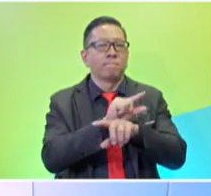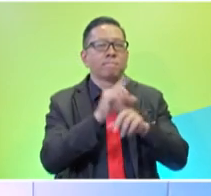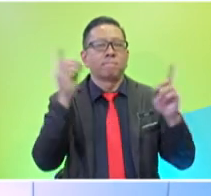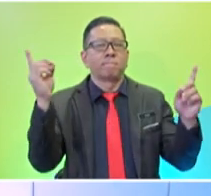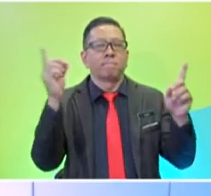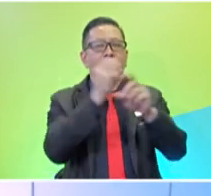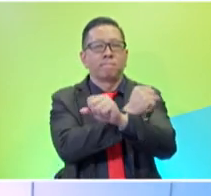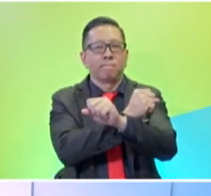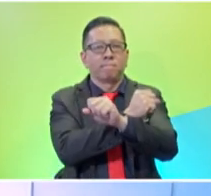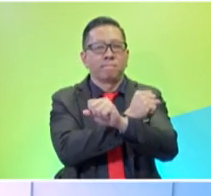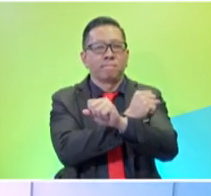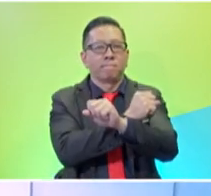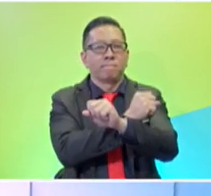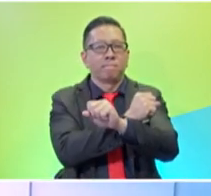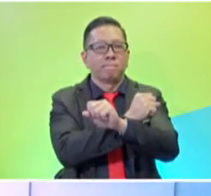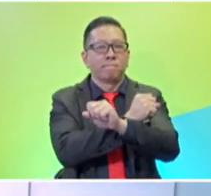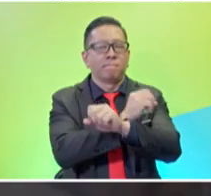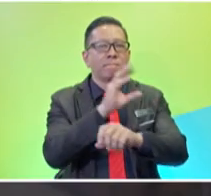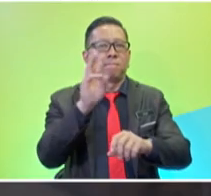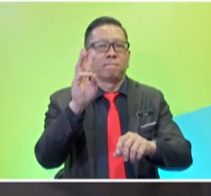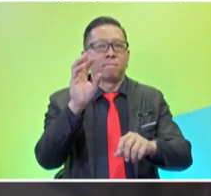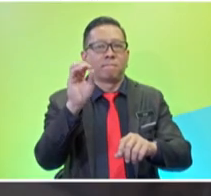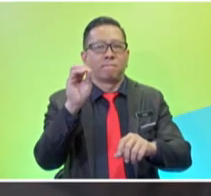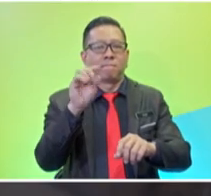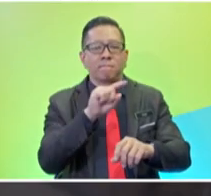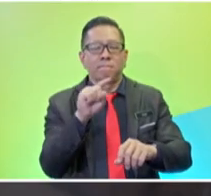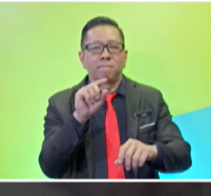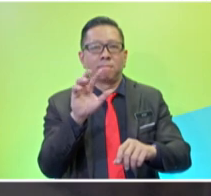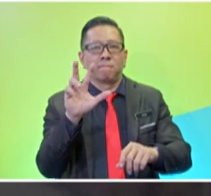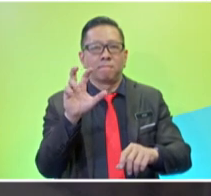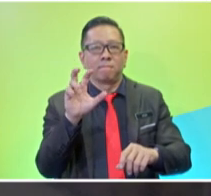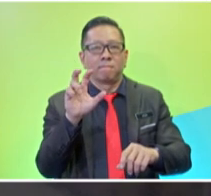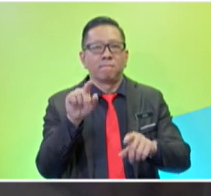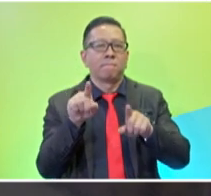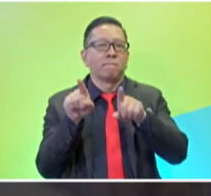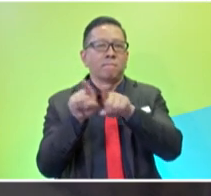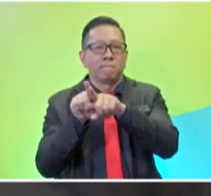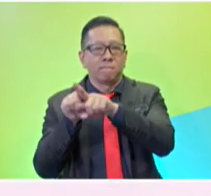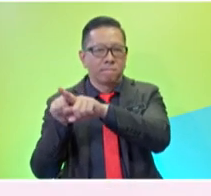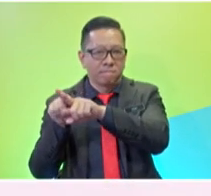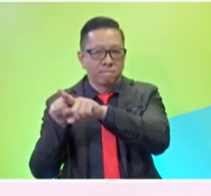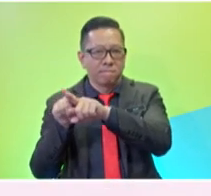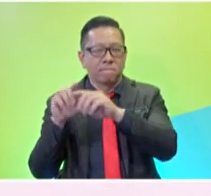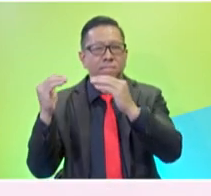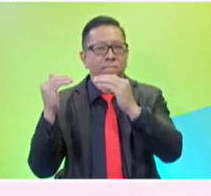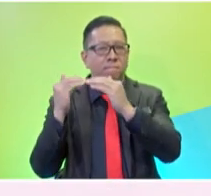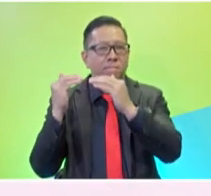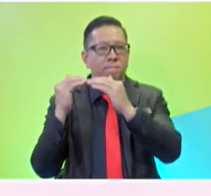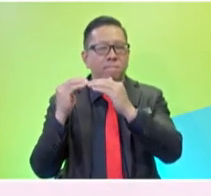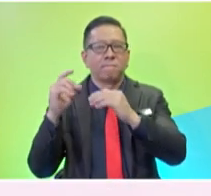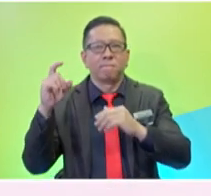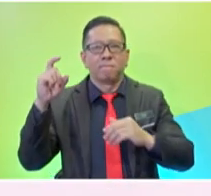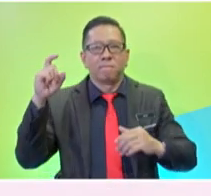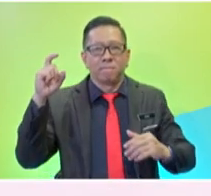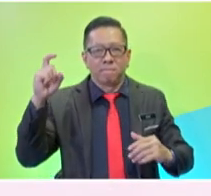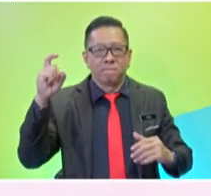juga j60 kali bersamaan dengan x kayak berapa itu kita